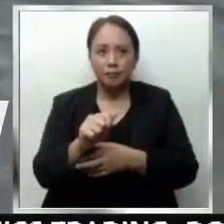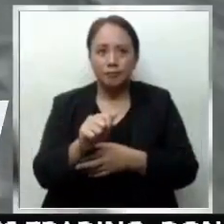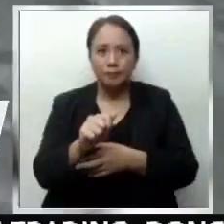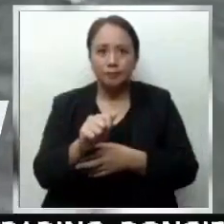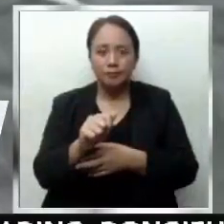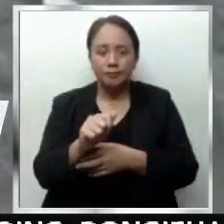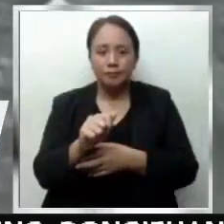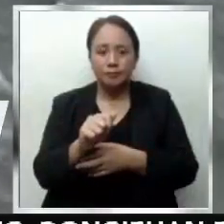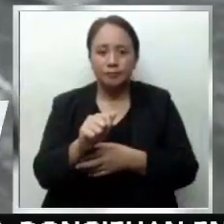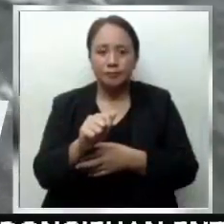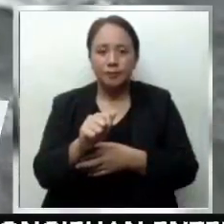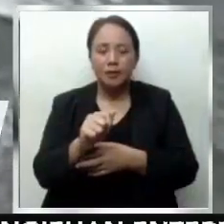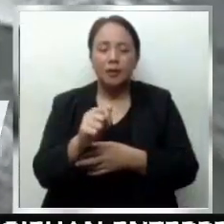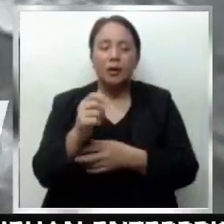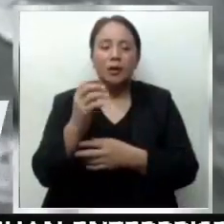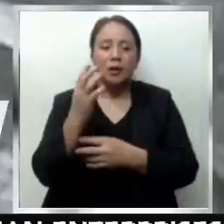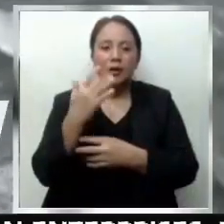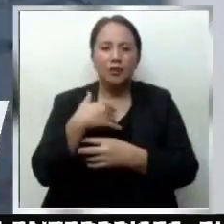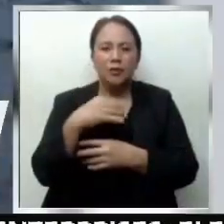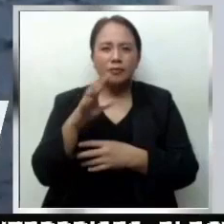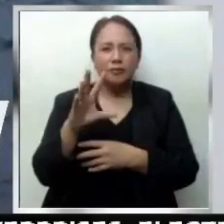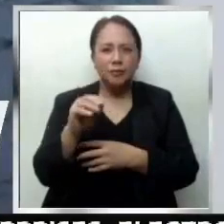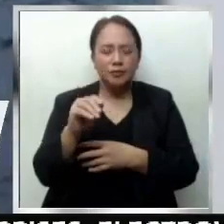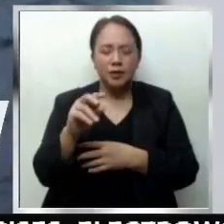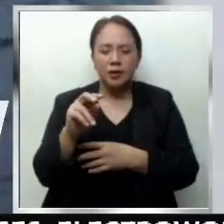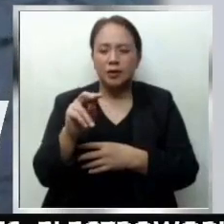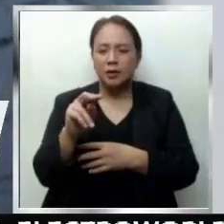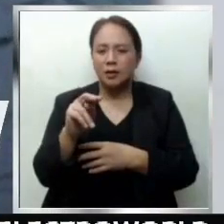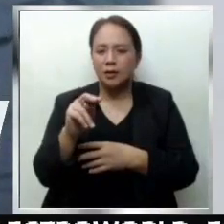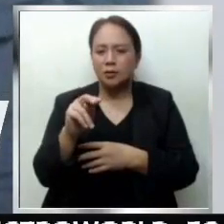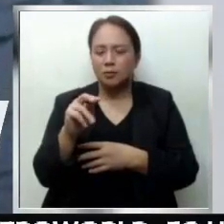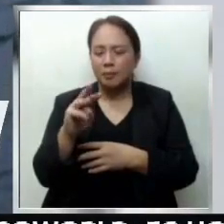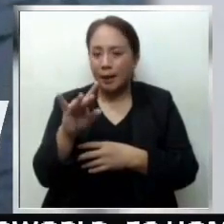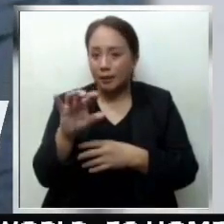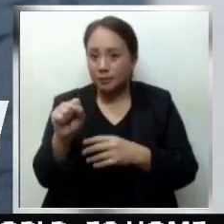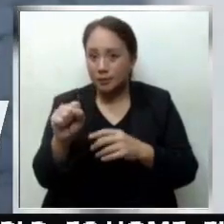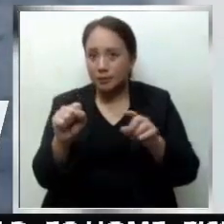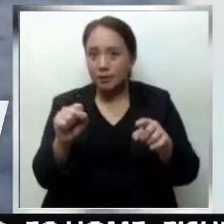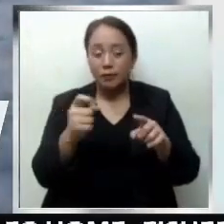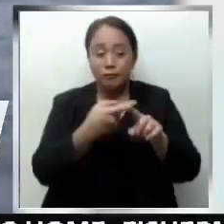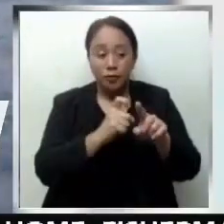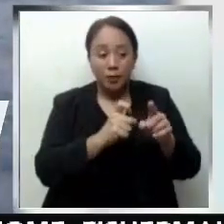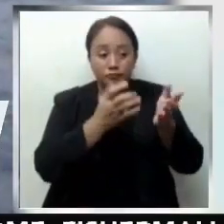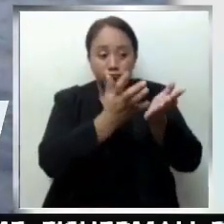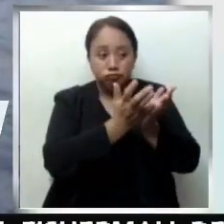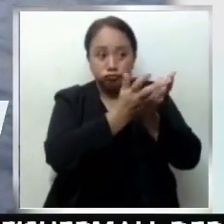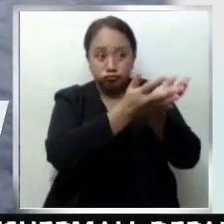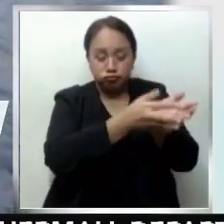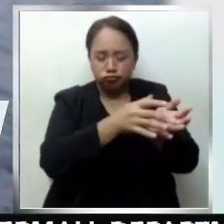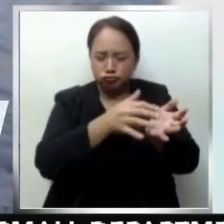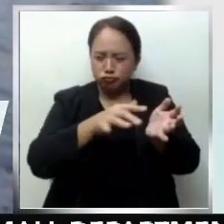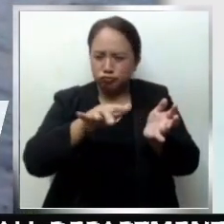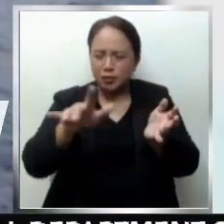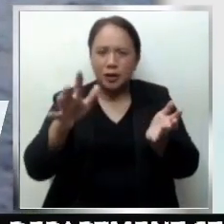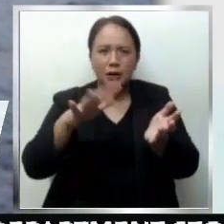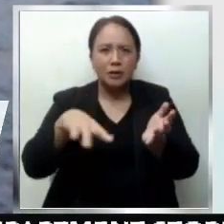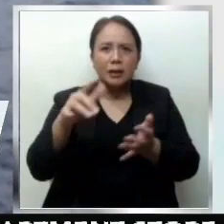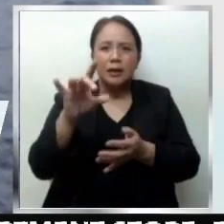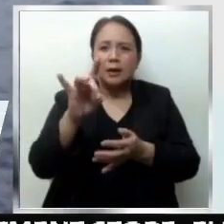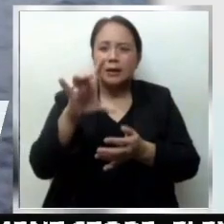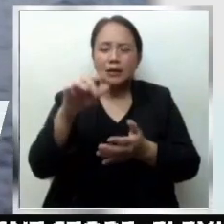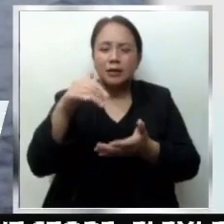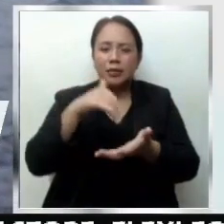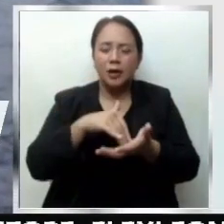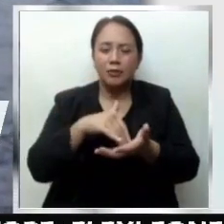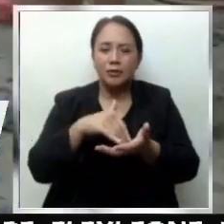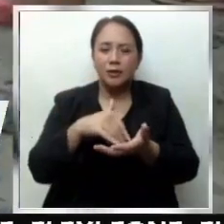Nasa 50 nautical miles ang layo nito mula sa pinaglubugan ng MT Princess Empress na may kargang 800,000 liters ng